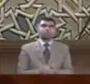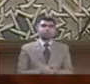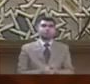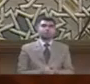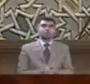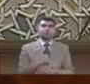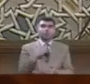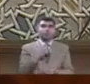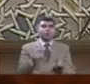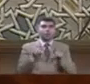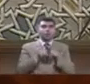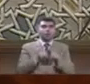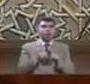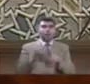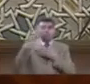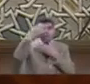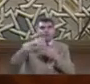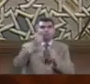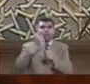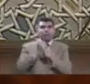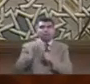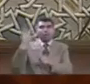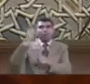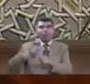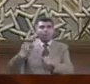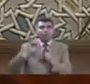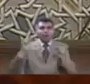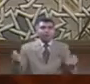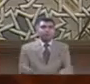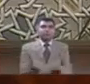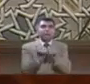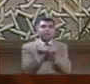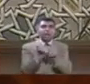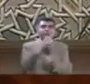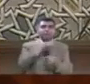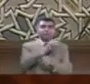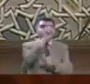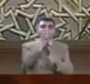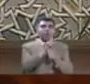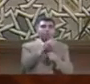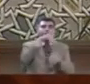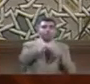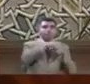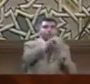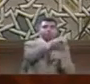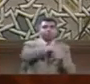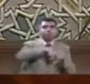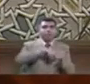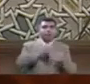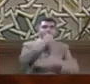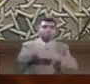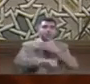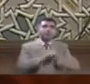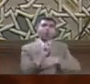عن تحفيز مغاربة العالم للمساهمة في دعم التنمية المحلية والمجالية في الجماعات الأصلية التي